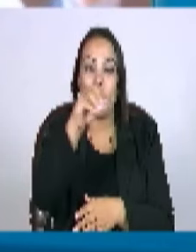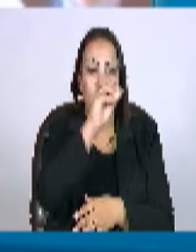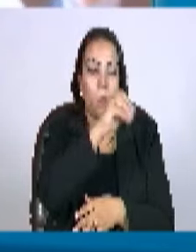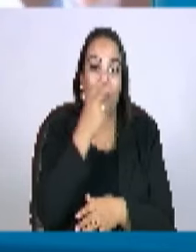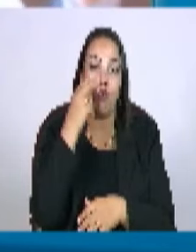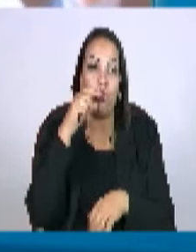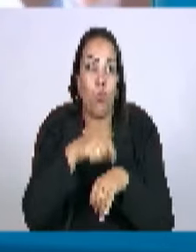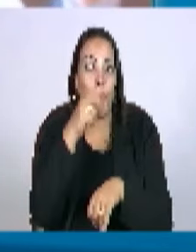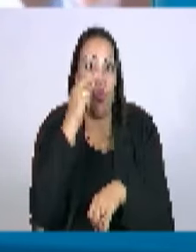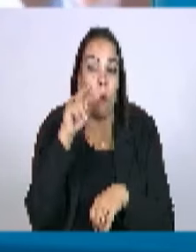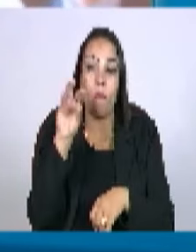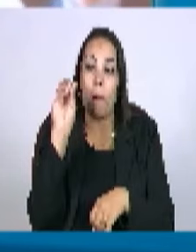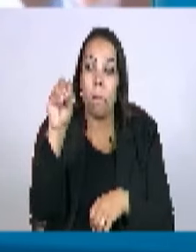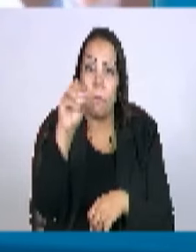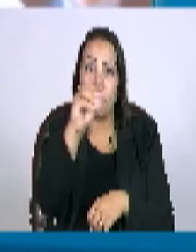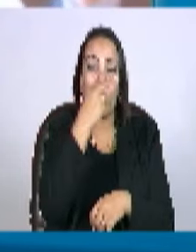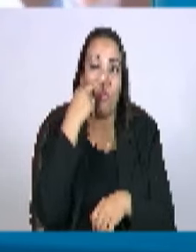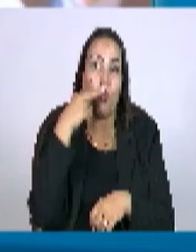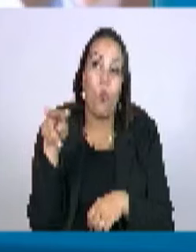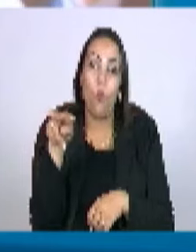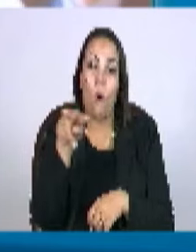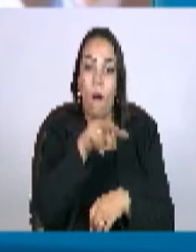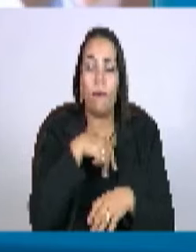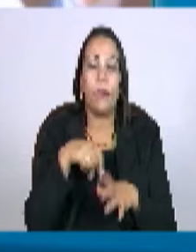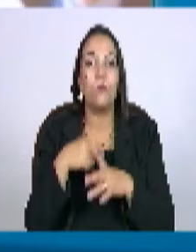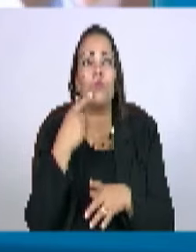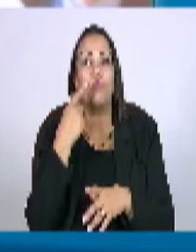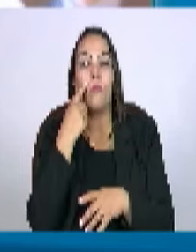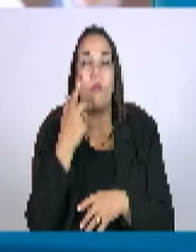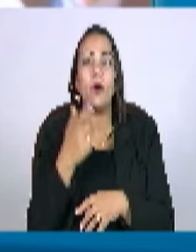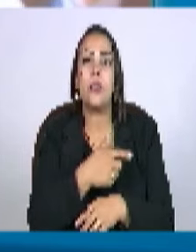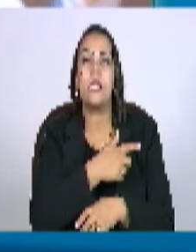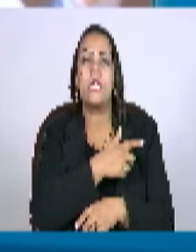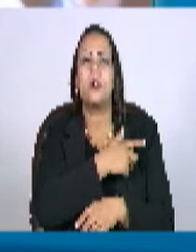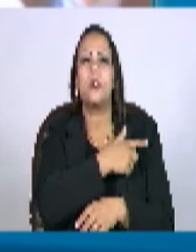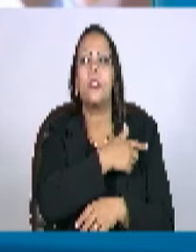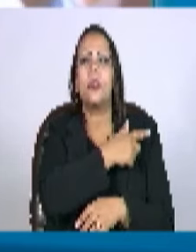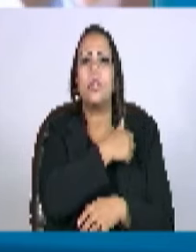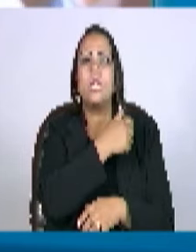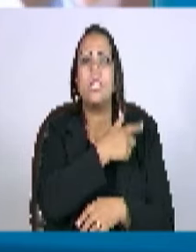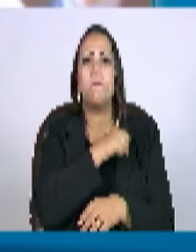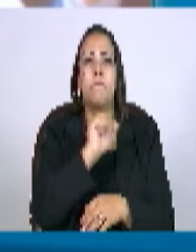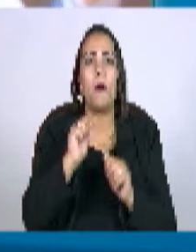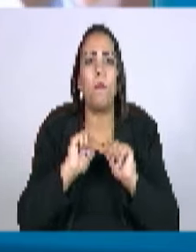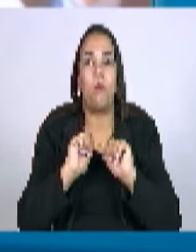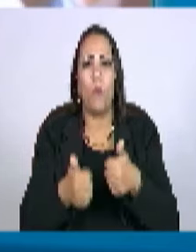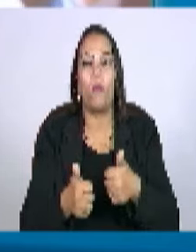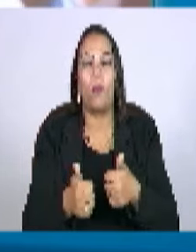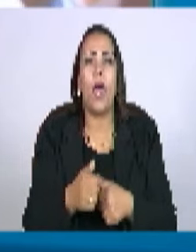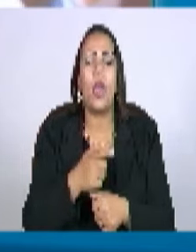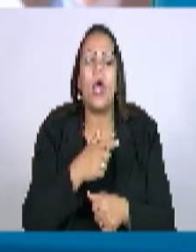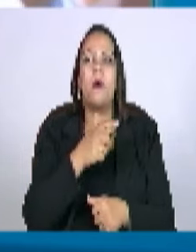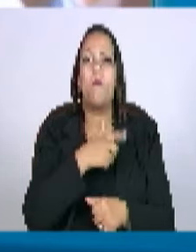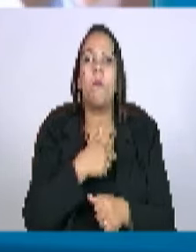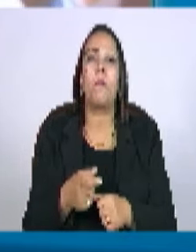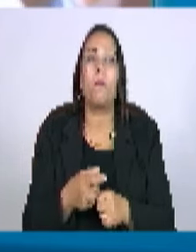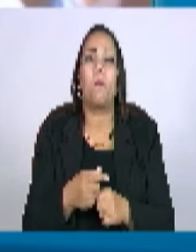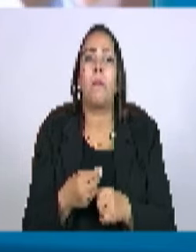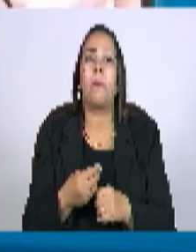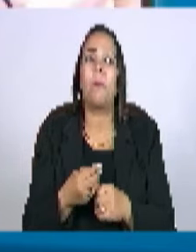من من مكان عرض لمكان اخر فتشوف اسم المبادره مبادر ضرب اسم